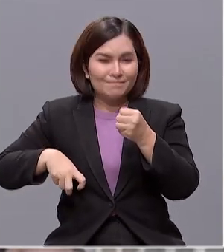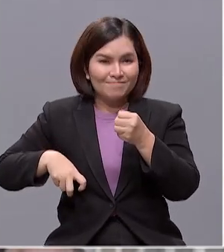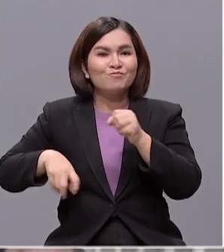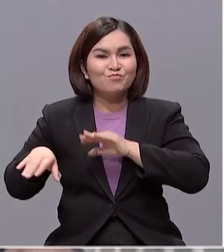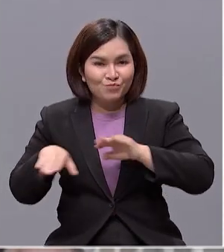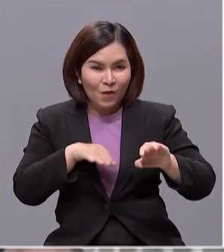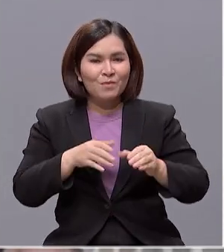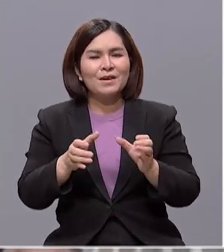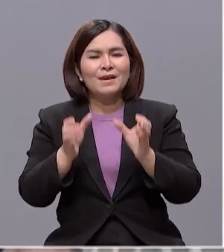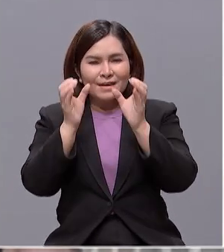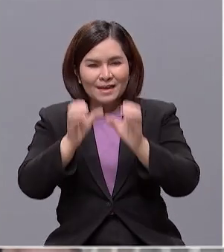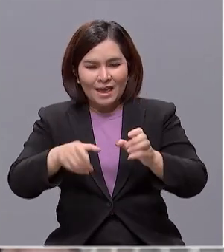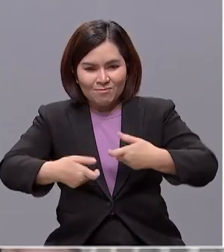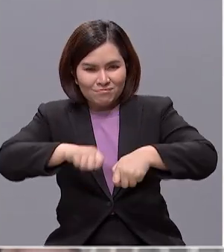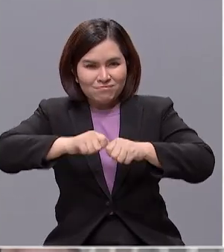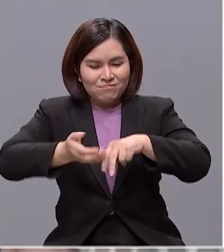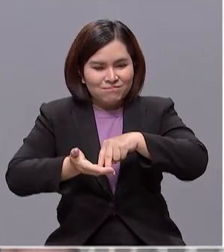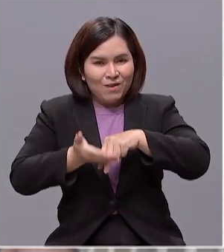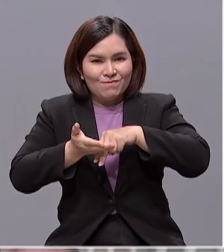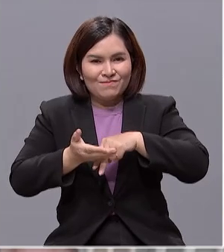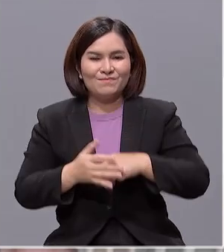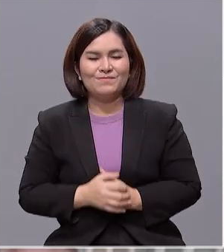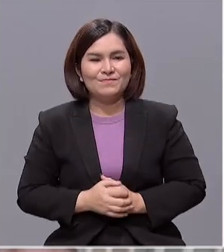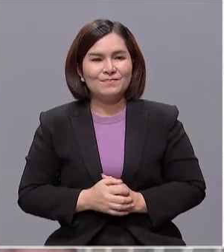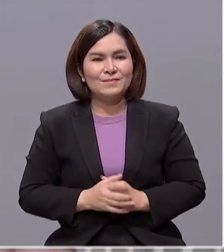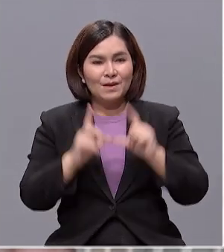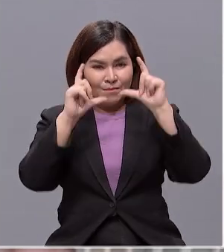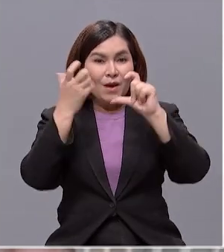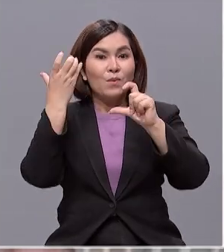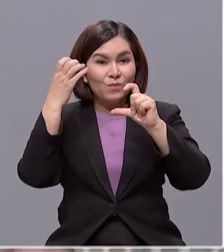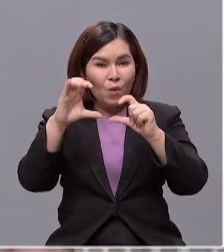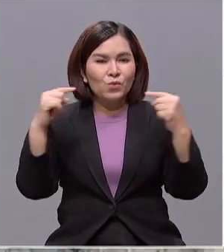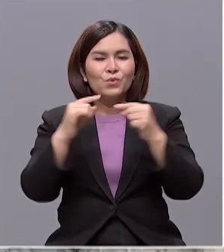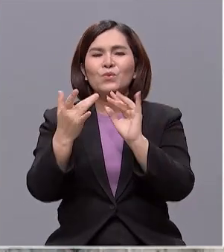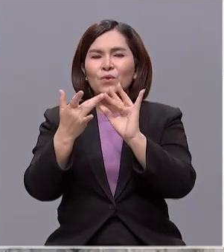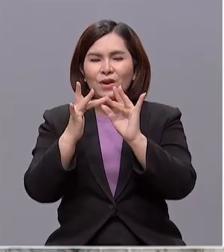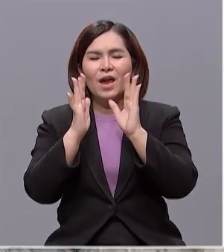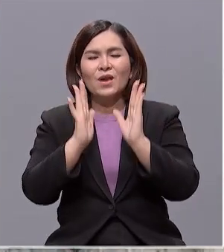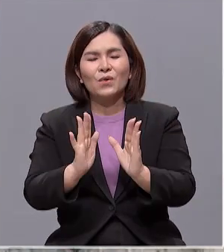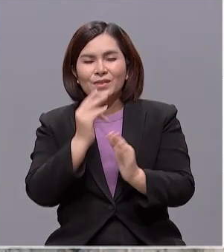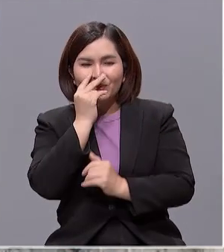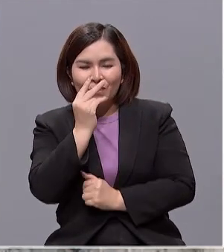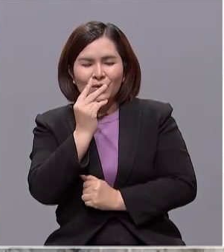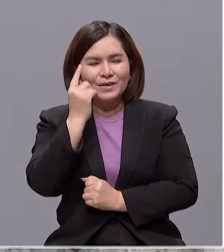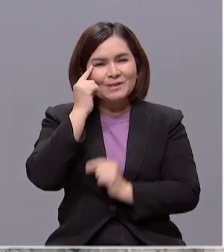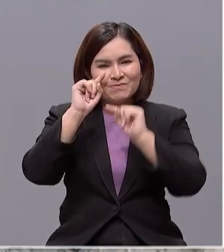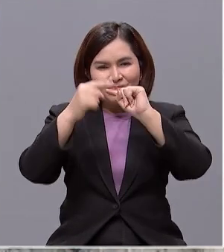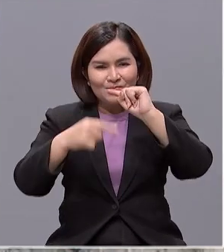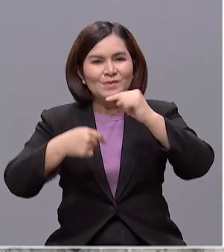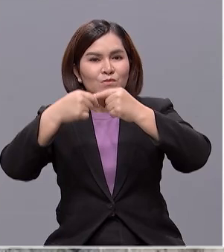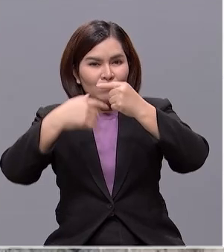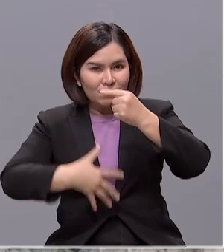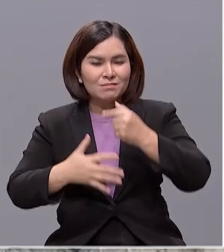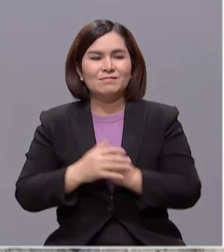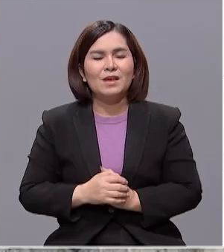ไหนจะกางเกงก็ต้องพับขึ้นไปอีกหลังภาพนี้ถูกโพสต์ไปไม่นานชาวเน็ตเข้ามาแสดงความคิดเห็นกันเยอะเลยค่ะ